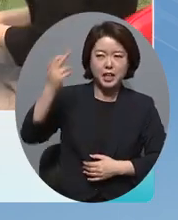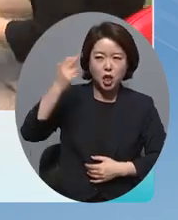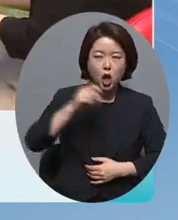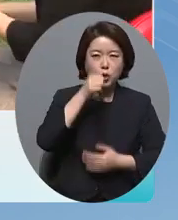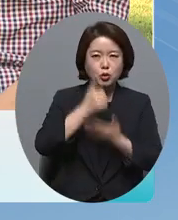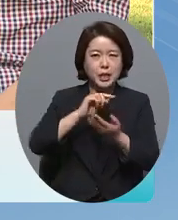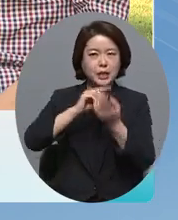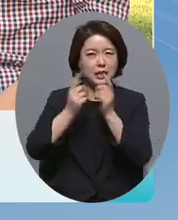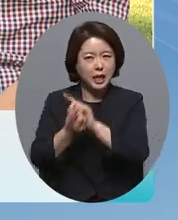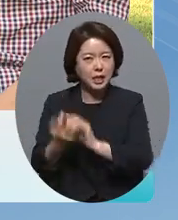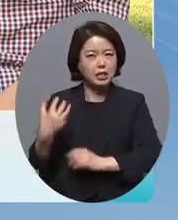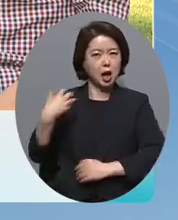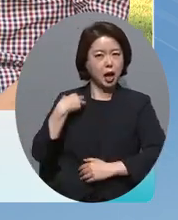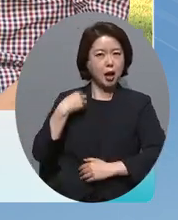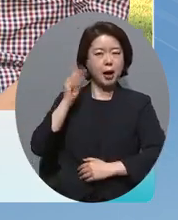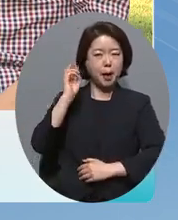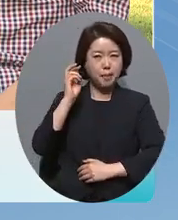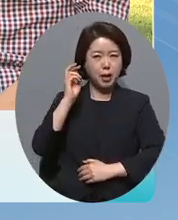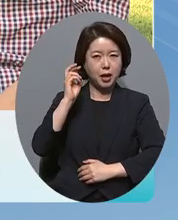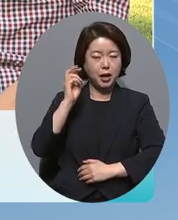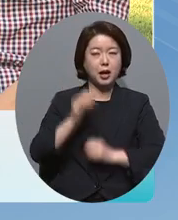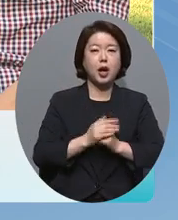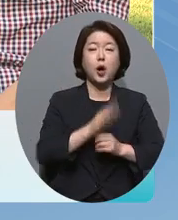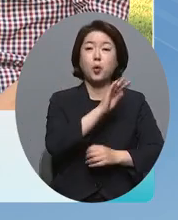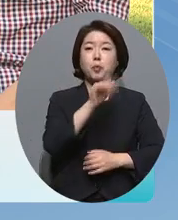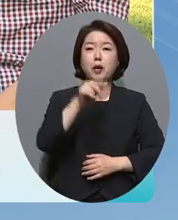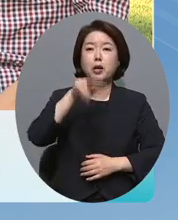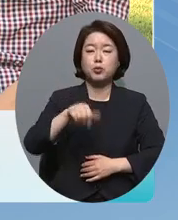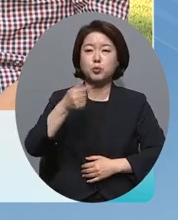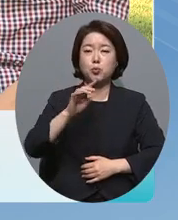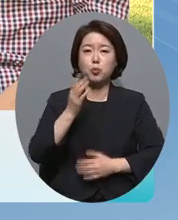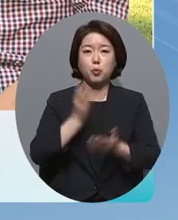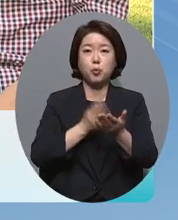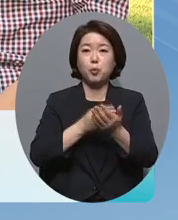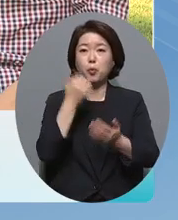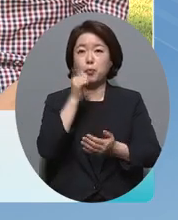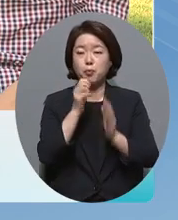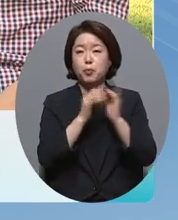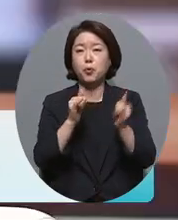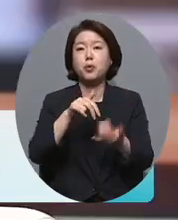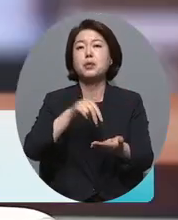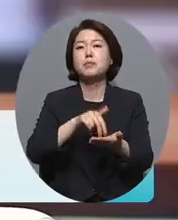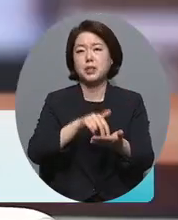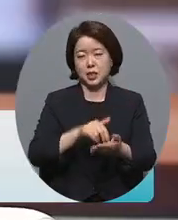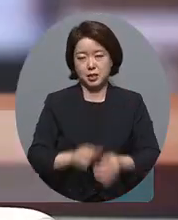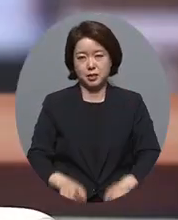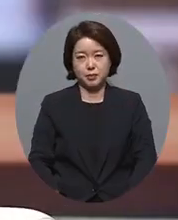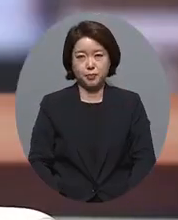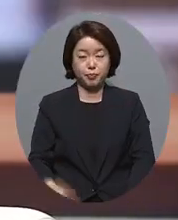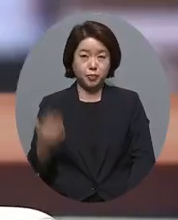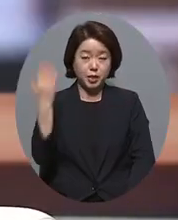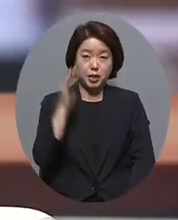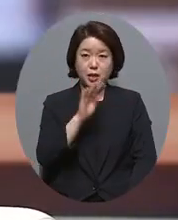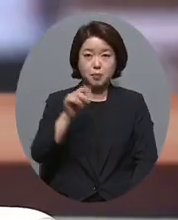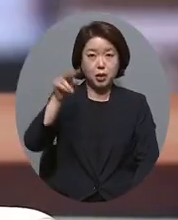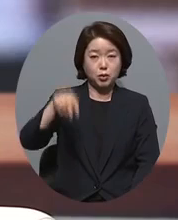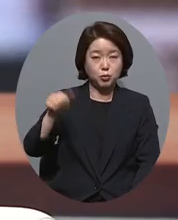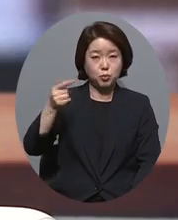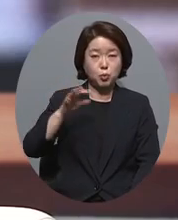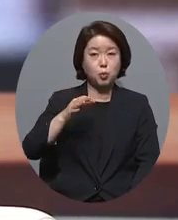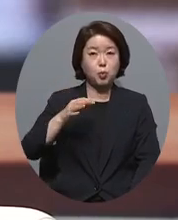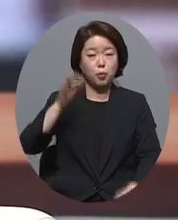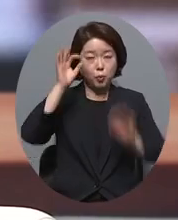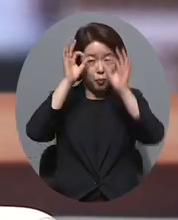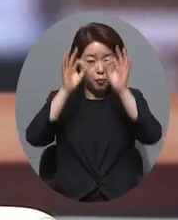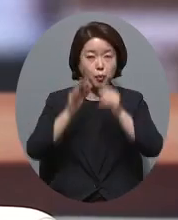아닌가라는 것이 박수홍 씨의 변호인 즉 입장인 것으로 보입니다 알겠습니다 자 과거 박수용 씨 목소리를 보면은 부친이